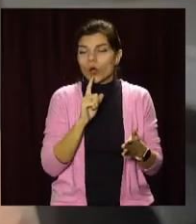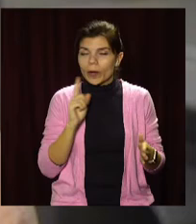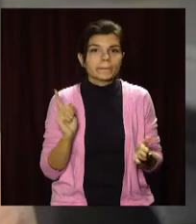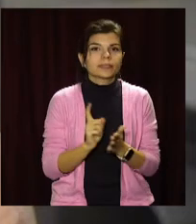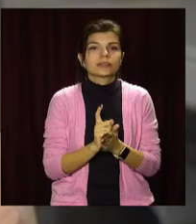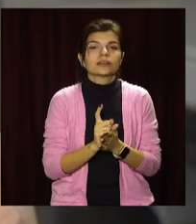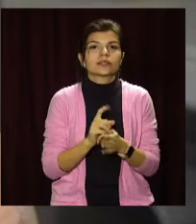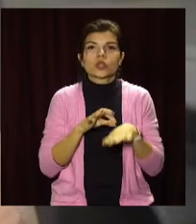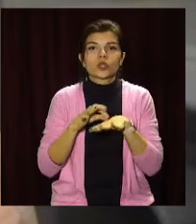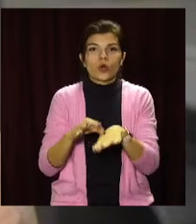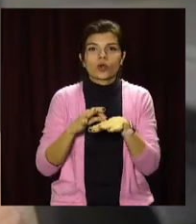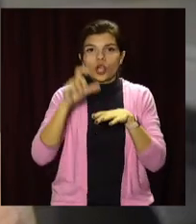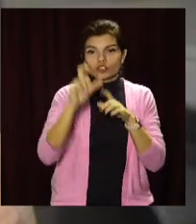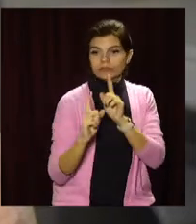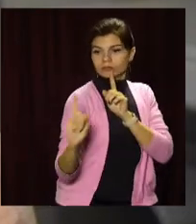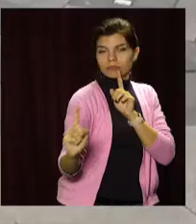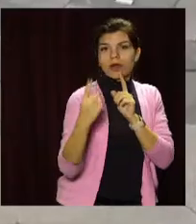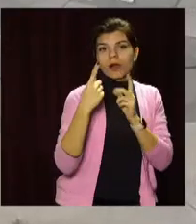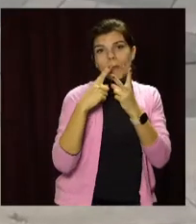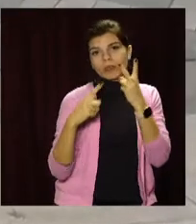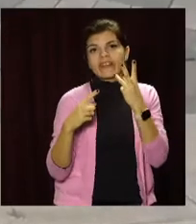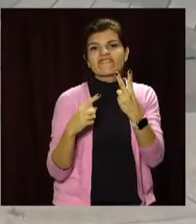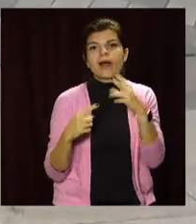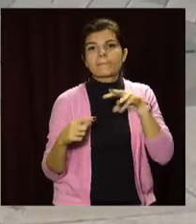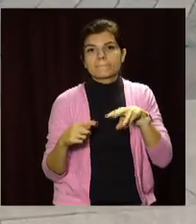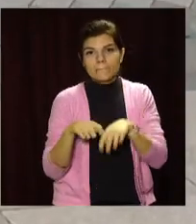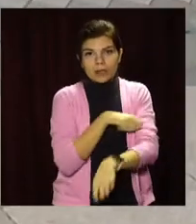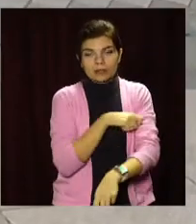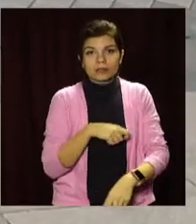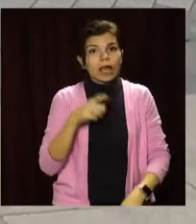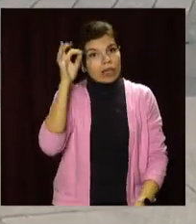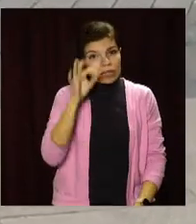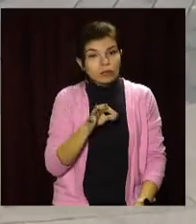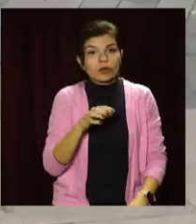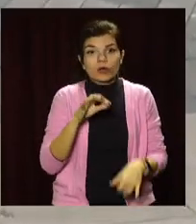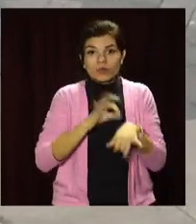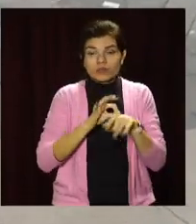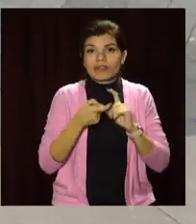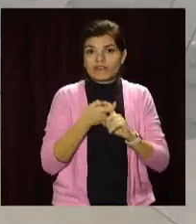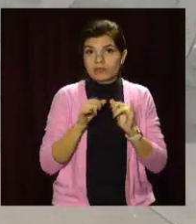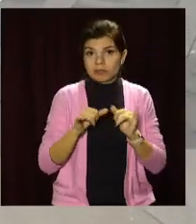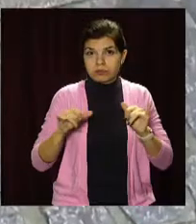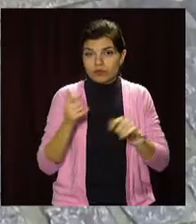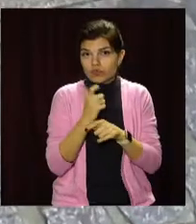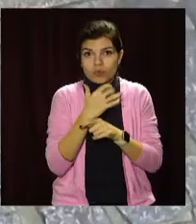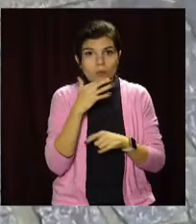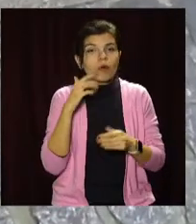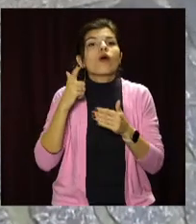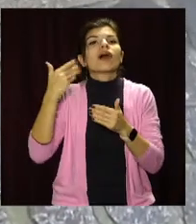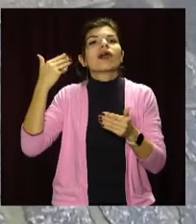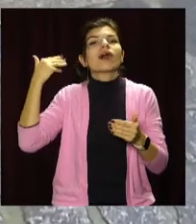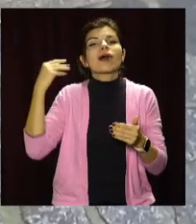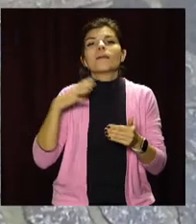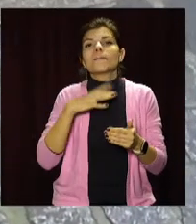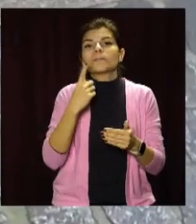обязательно дистанция 1,5–2 метра. Число нових інфікованих в Німеччині сьогодні в рази перевищує цифри, що фіксували під час першого